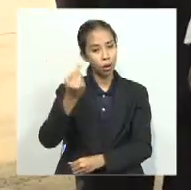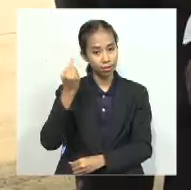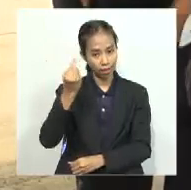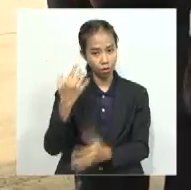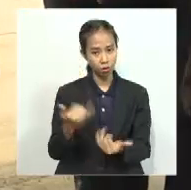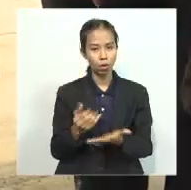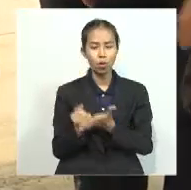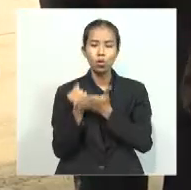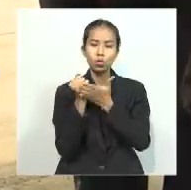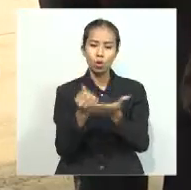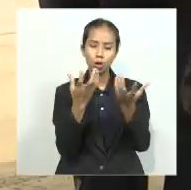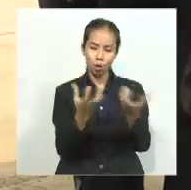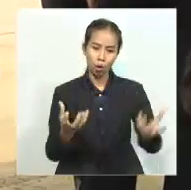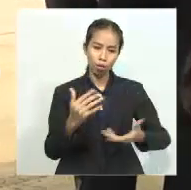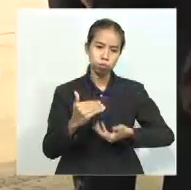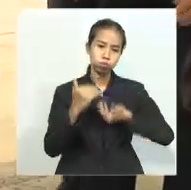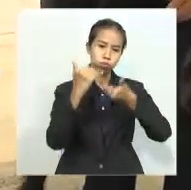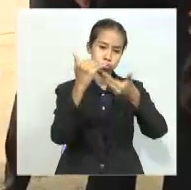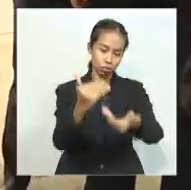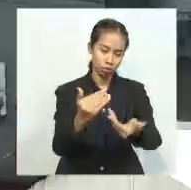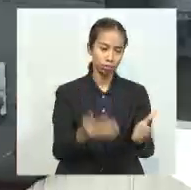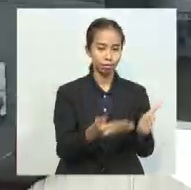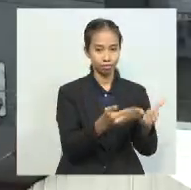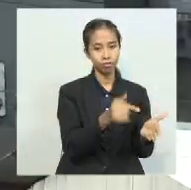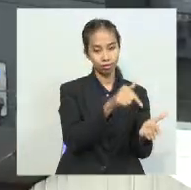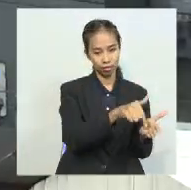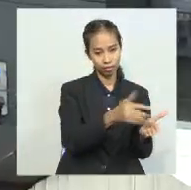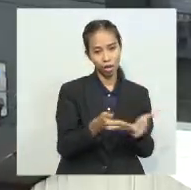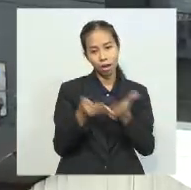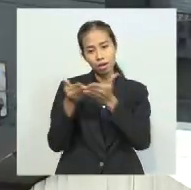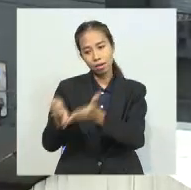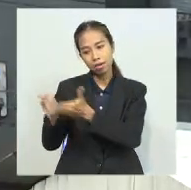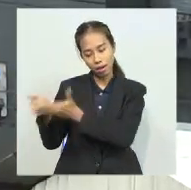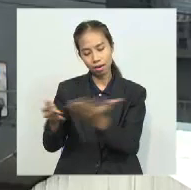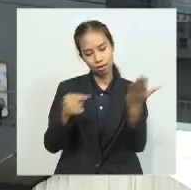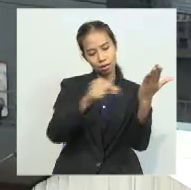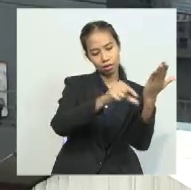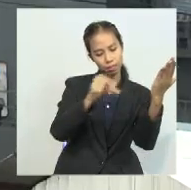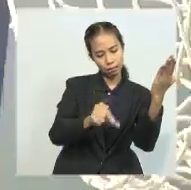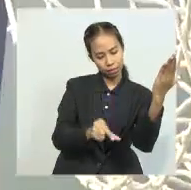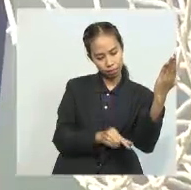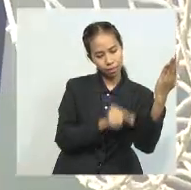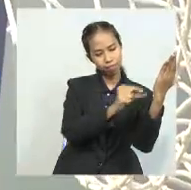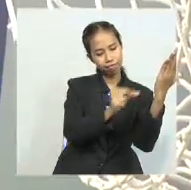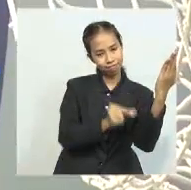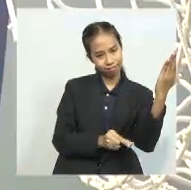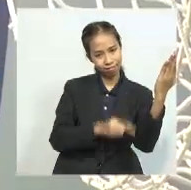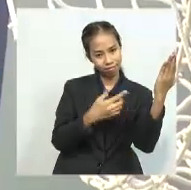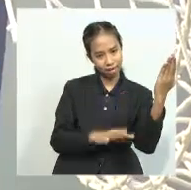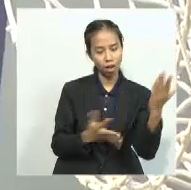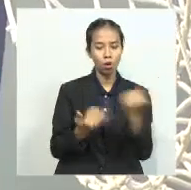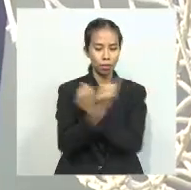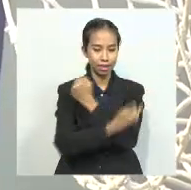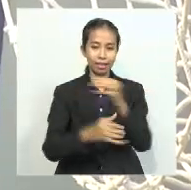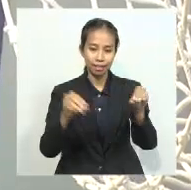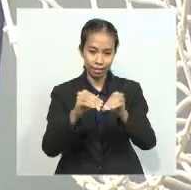ไปถึงการขนส่งสินค้าระหว่างท่าเรือพาณิชย์สัตหีบและท่าเรือชายฝั่งอื่นๆภายในประเทศและประเทศในภู